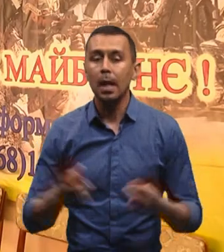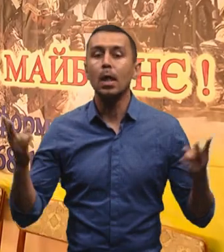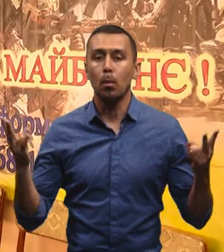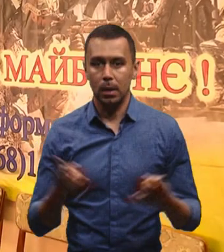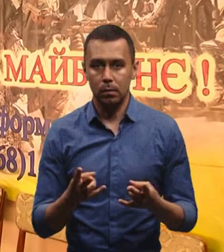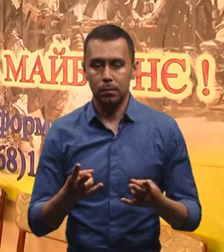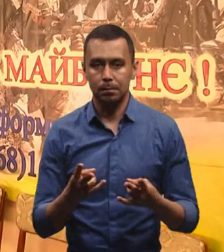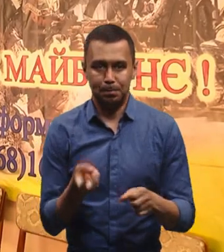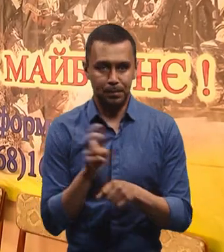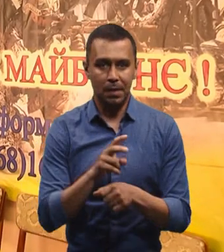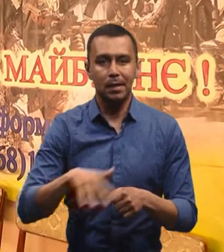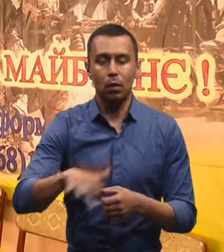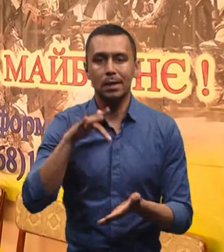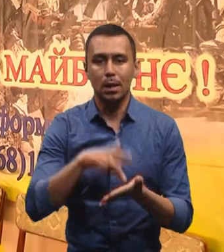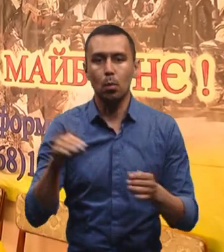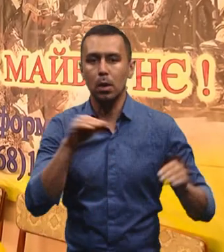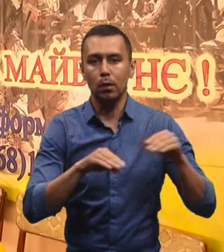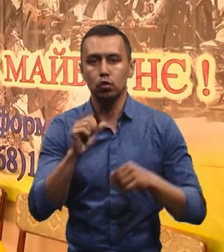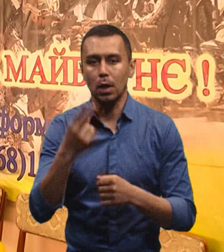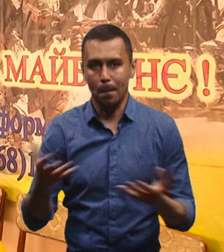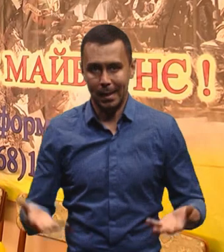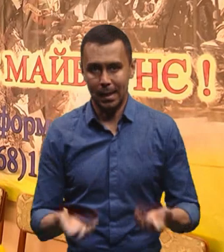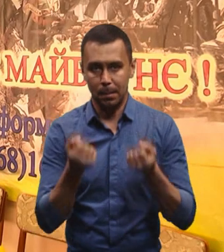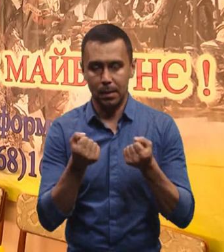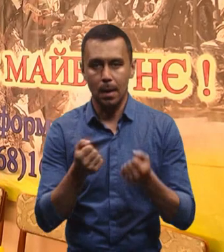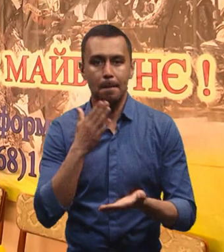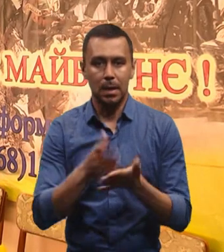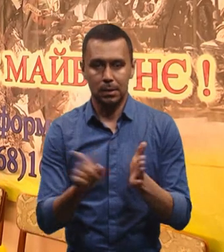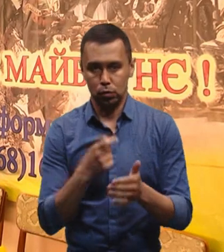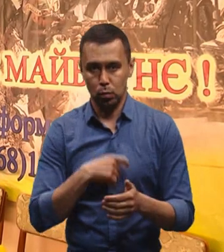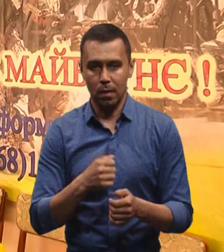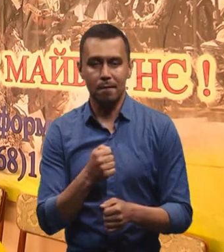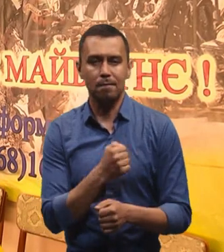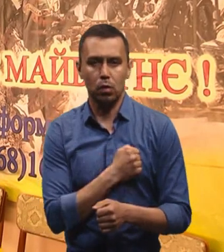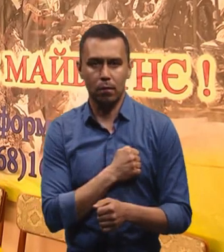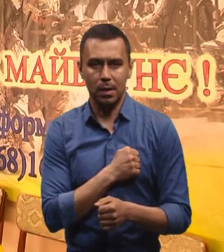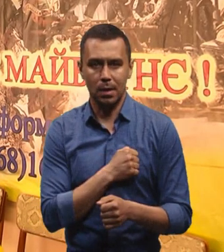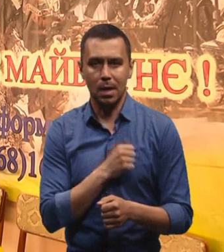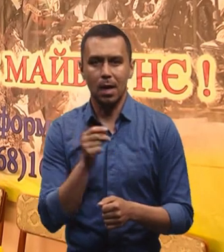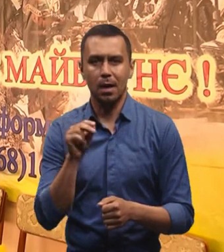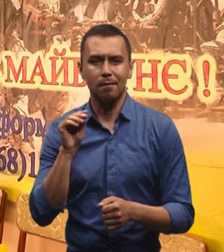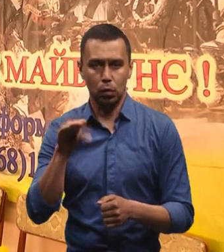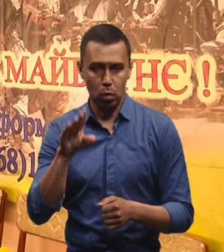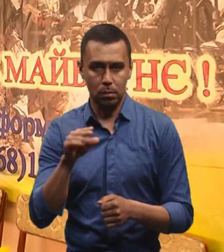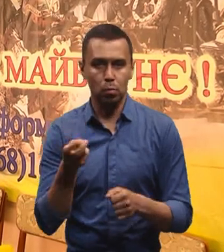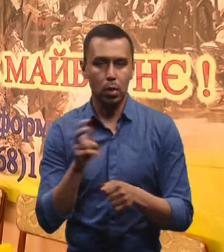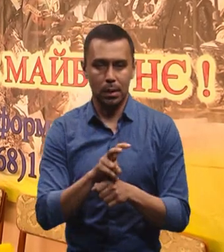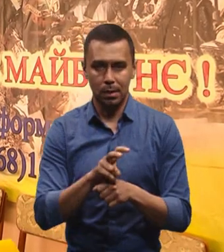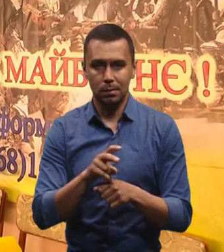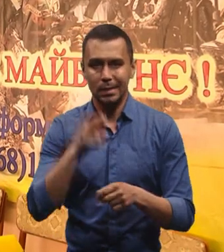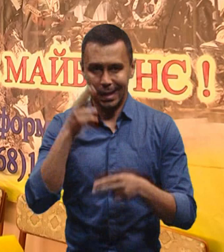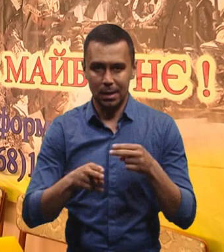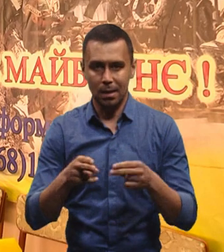Необхідно з'явитися в територіальний центр комплектування та соціальної підтримки, мати при собі військово-обліковий документ, пройти успішно медичну